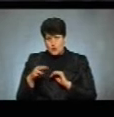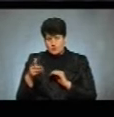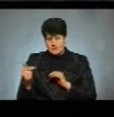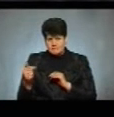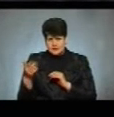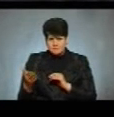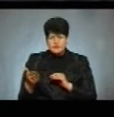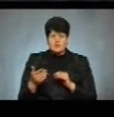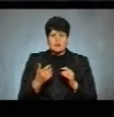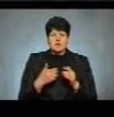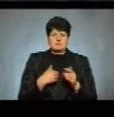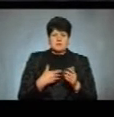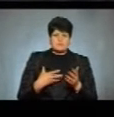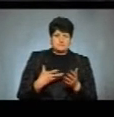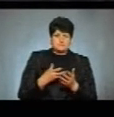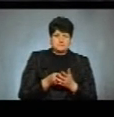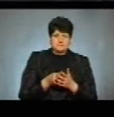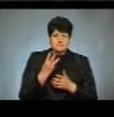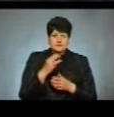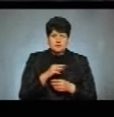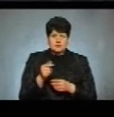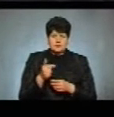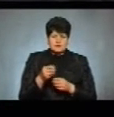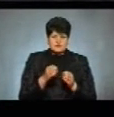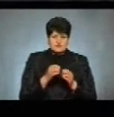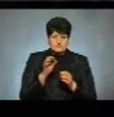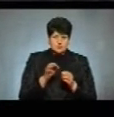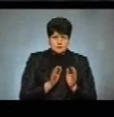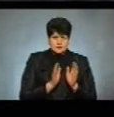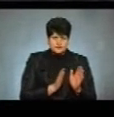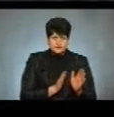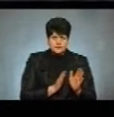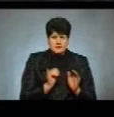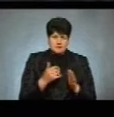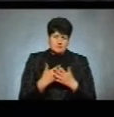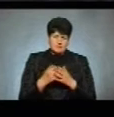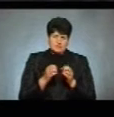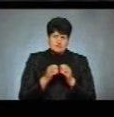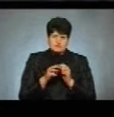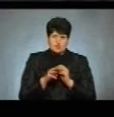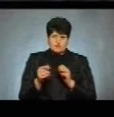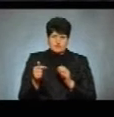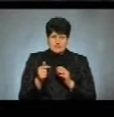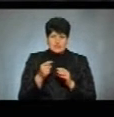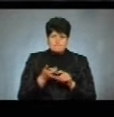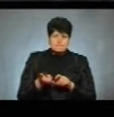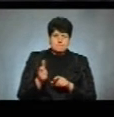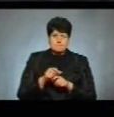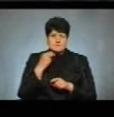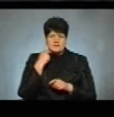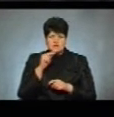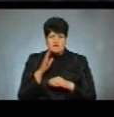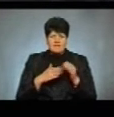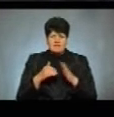гривень, ми співфінансуванням 3 мільйони гривень, тобто 10%. І майже 10 мільйонів гривень на підвищення кваліфікації